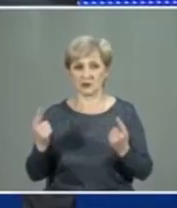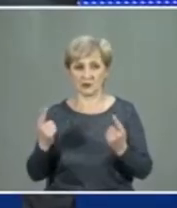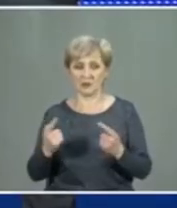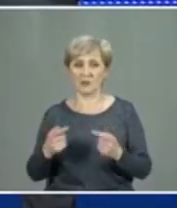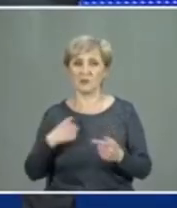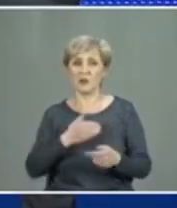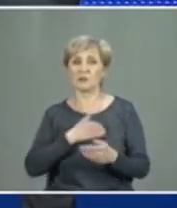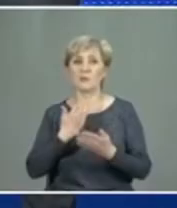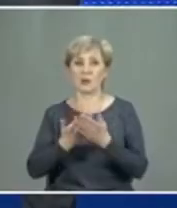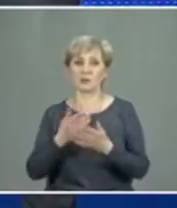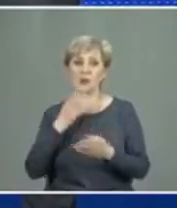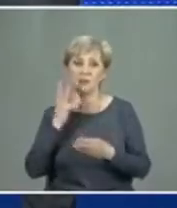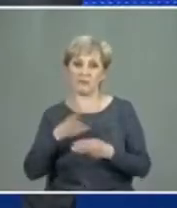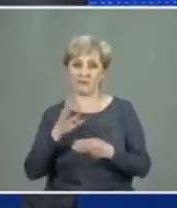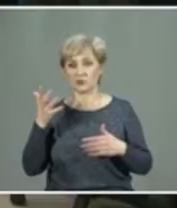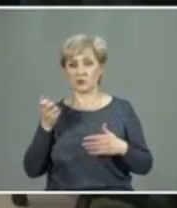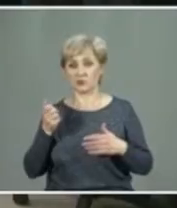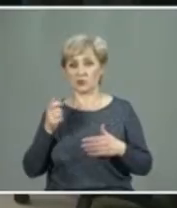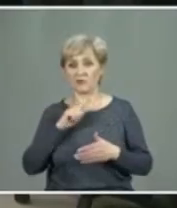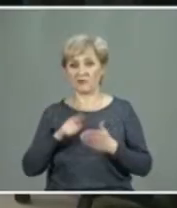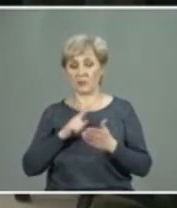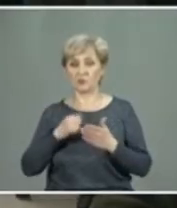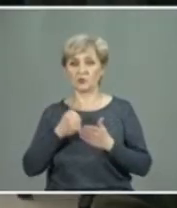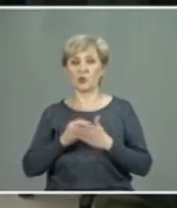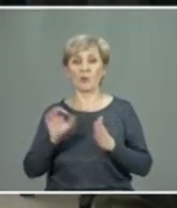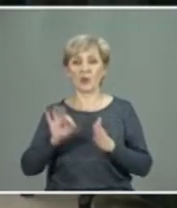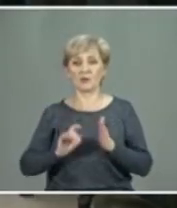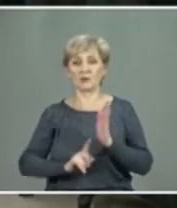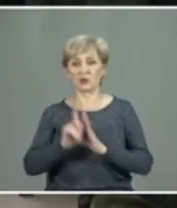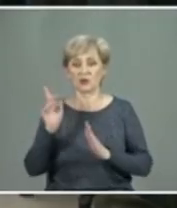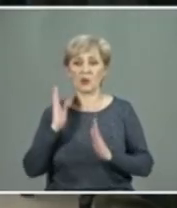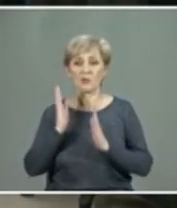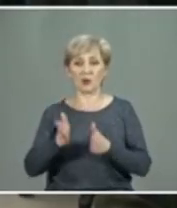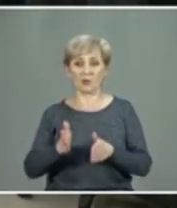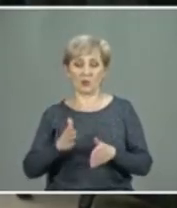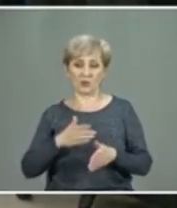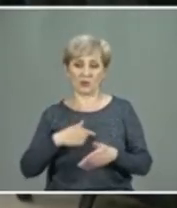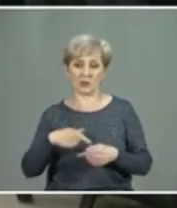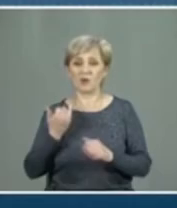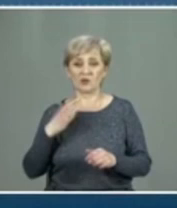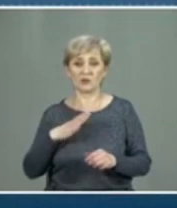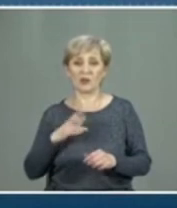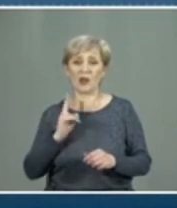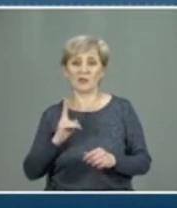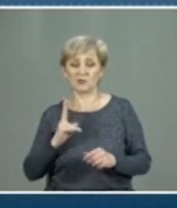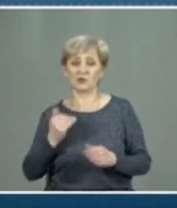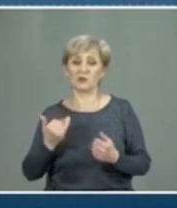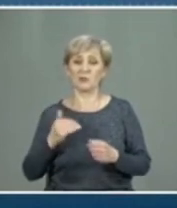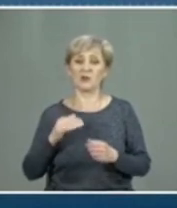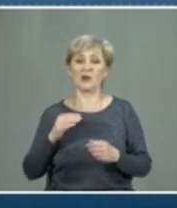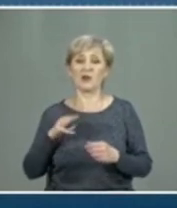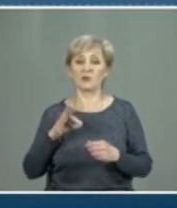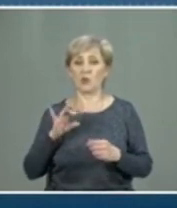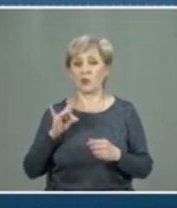тем, то в топ-5 самых популярных запросов попали дороги, транспорт, ЖКХ, социальная политика и работа чиновников на местах.